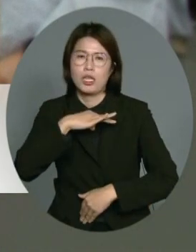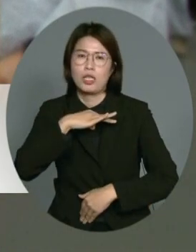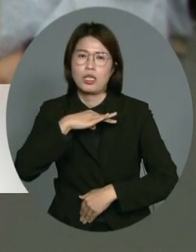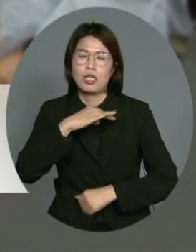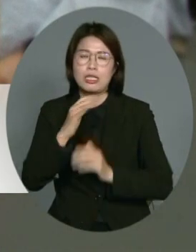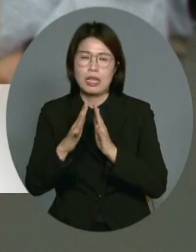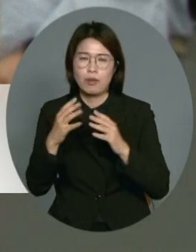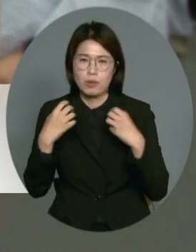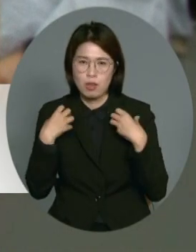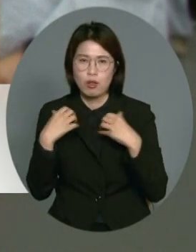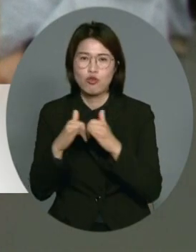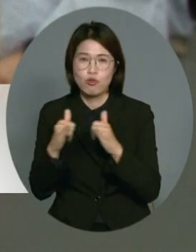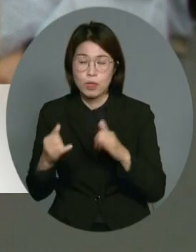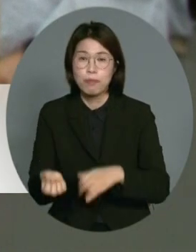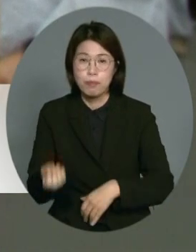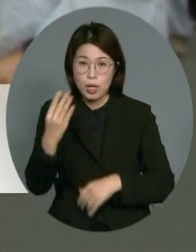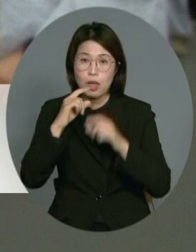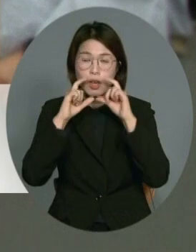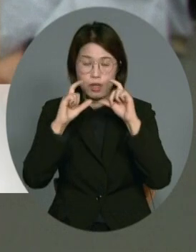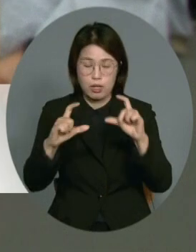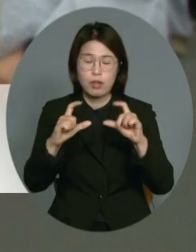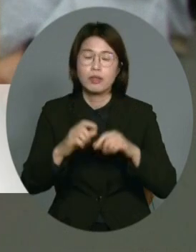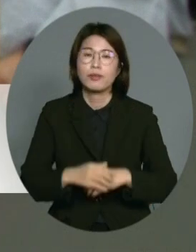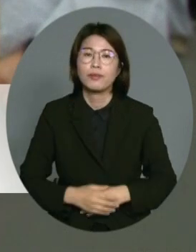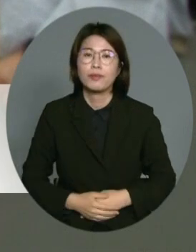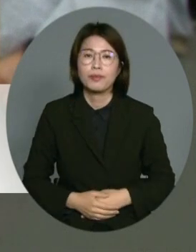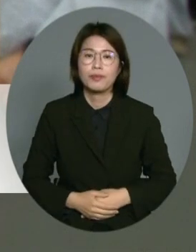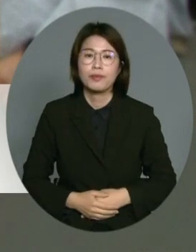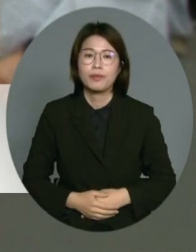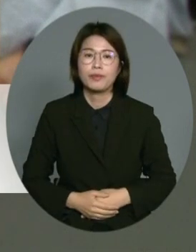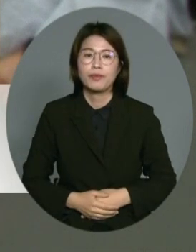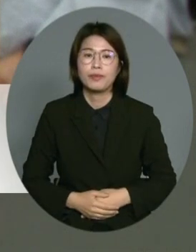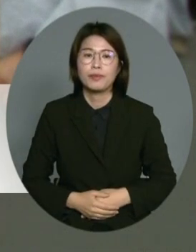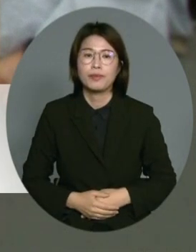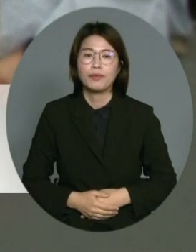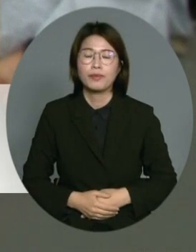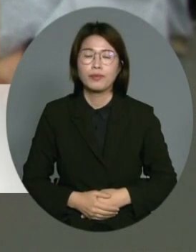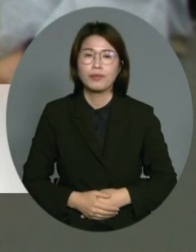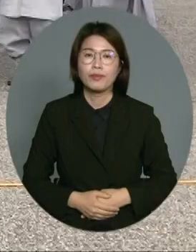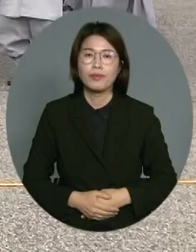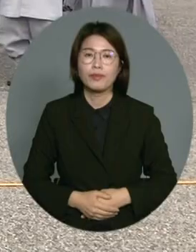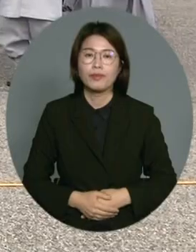산림청과 주민들 손을 들어줬습니다 김서현 기자가 보도합니다